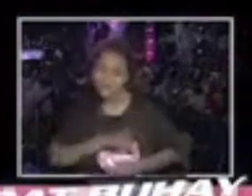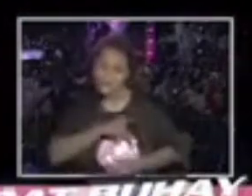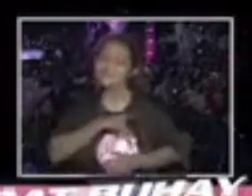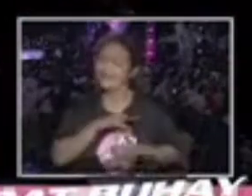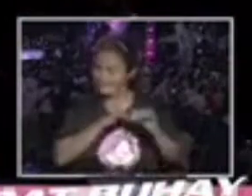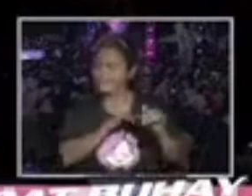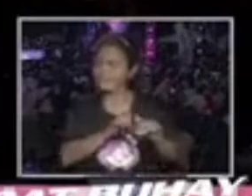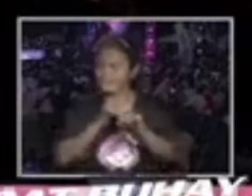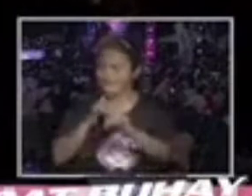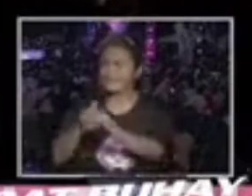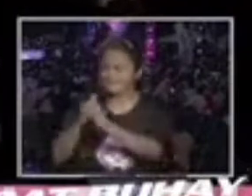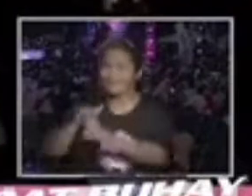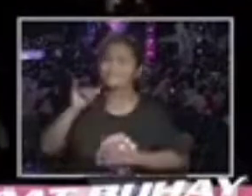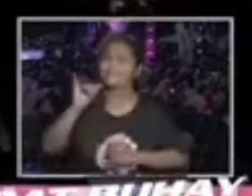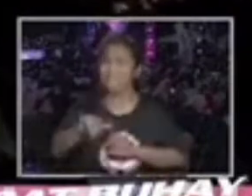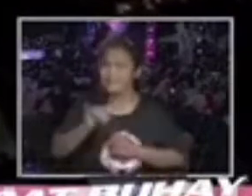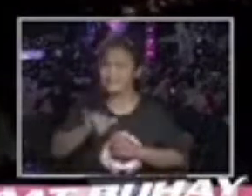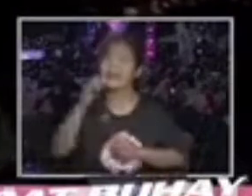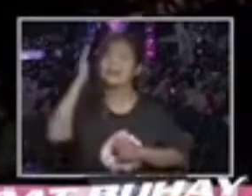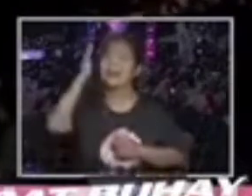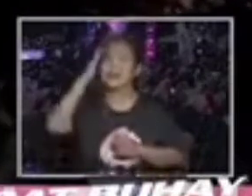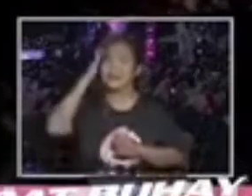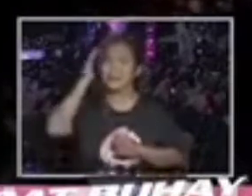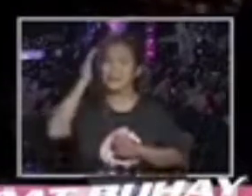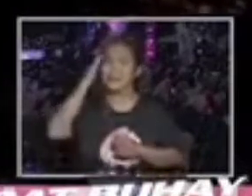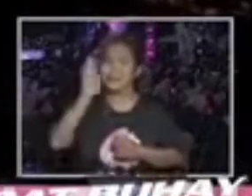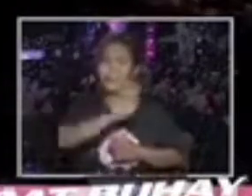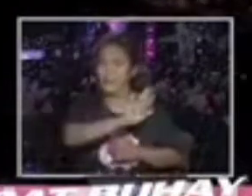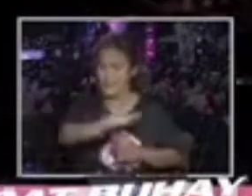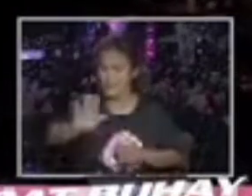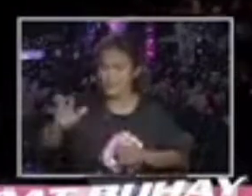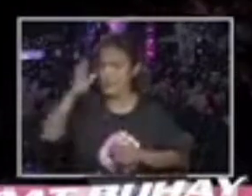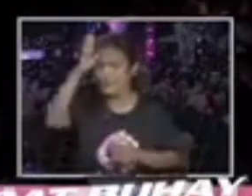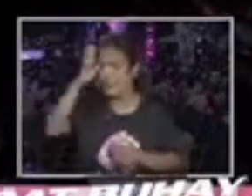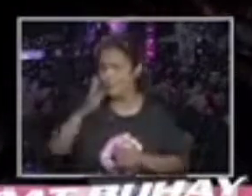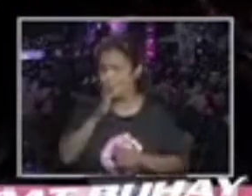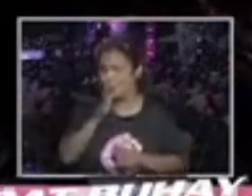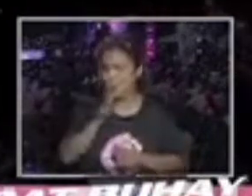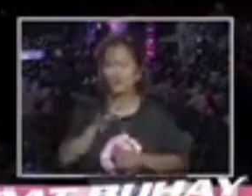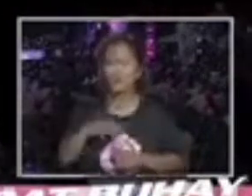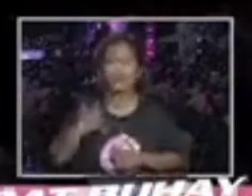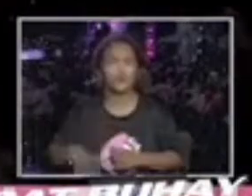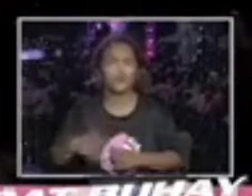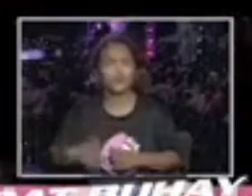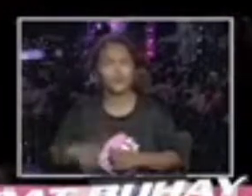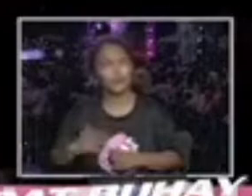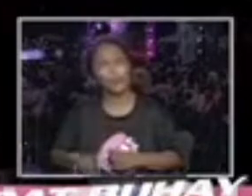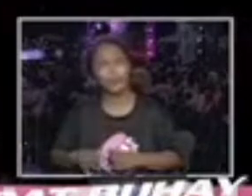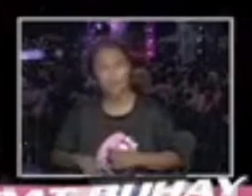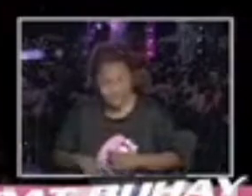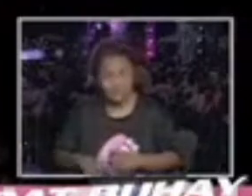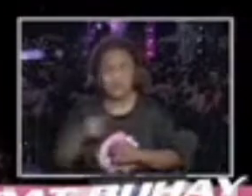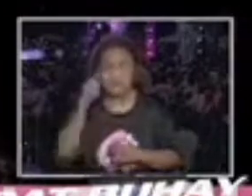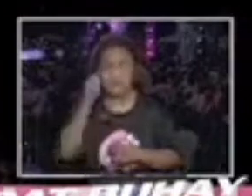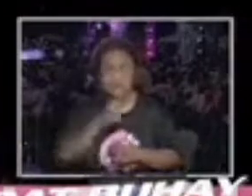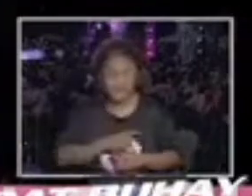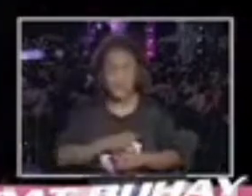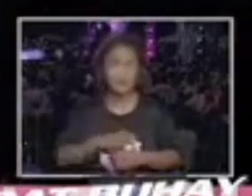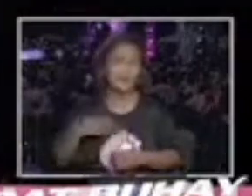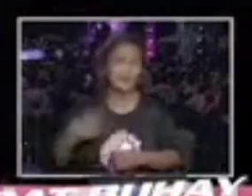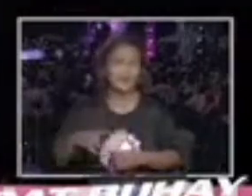ito. Alam ito ng mga magulang na napapapakit na sa antok,